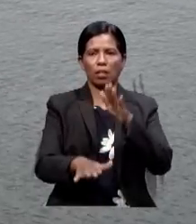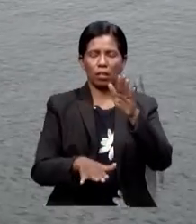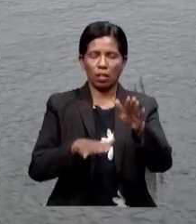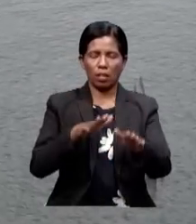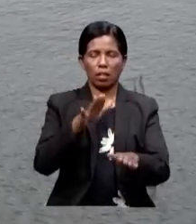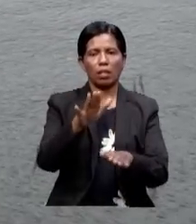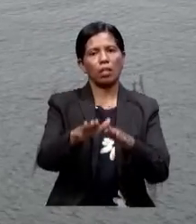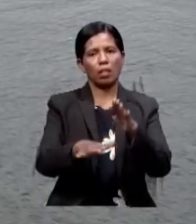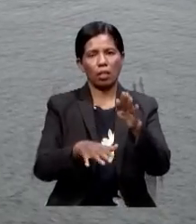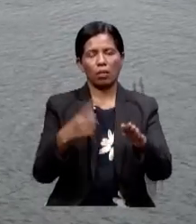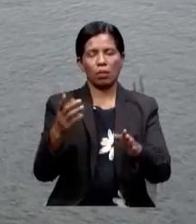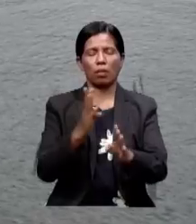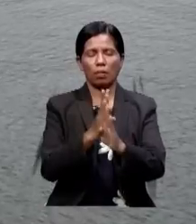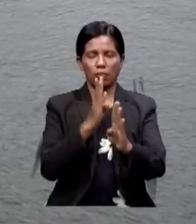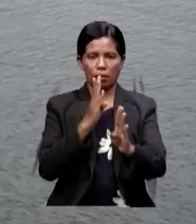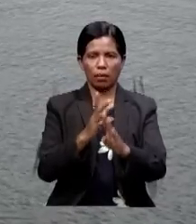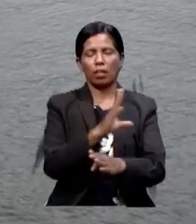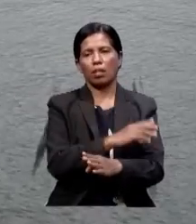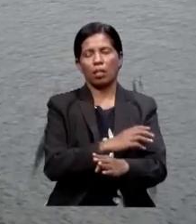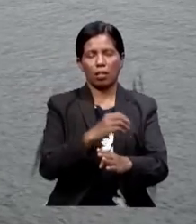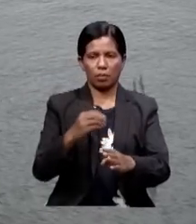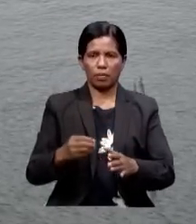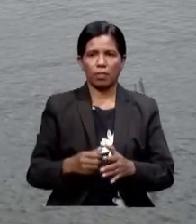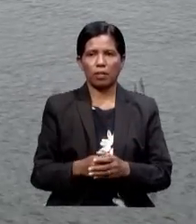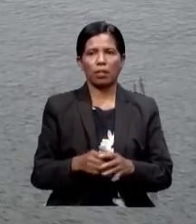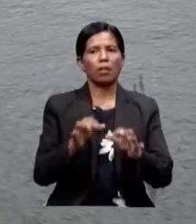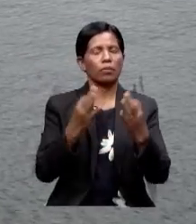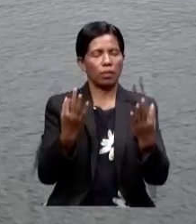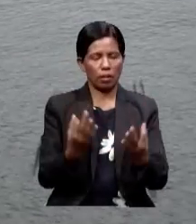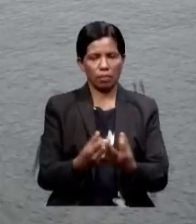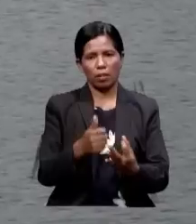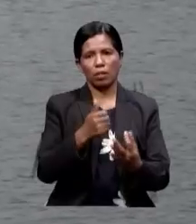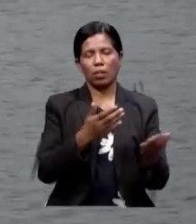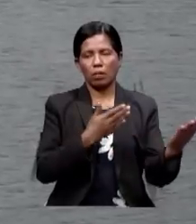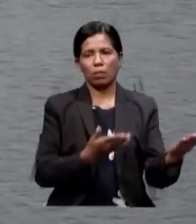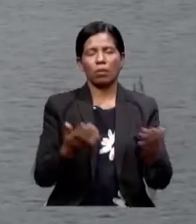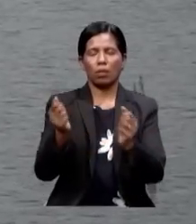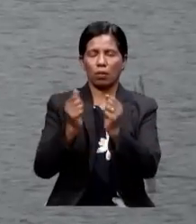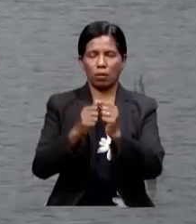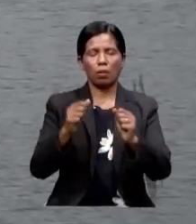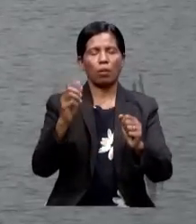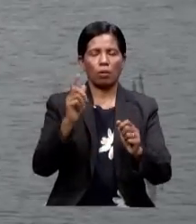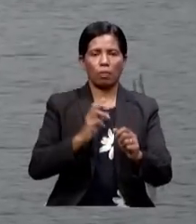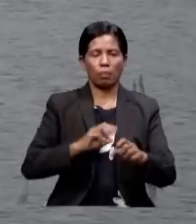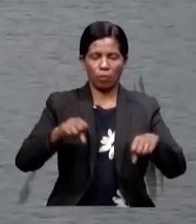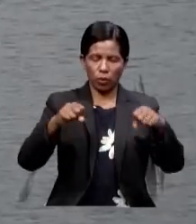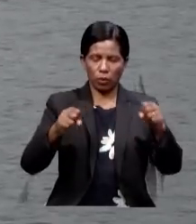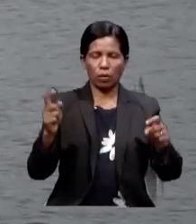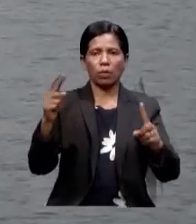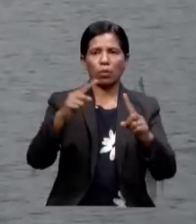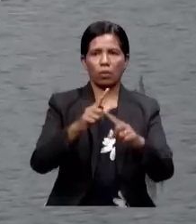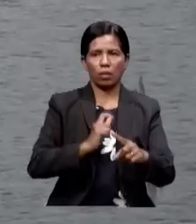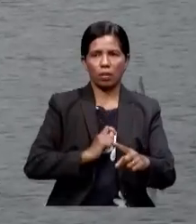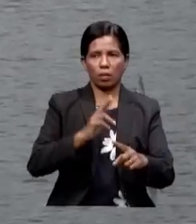mosh bahu mikrolete no dalam rumah familia balung tulah motor batoi hetibar atu hadau